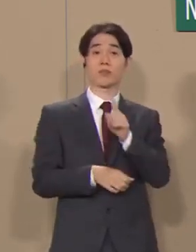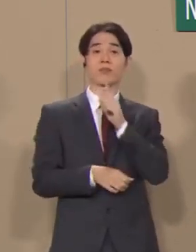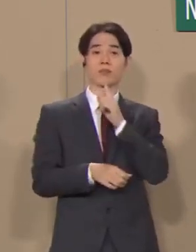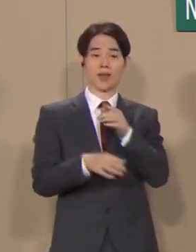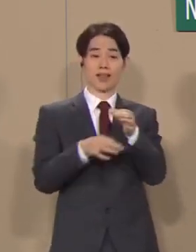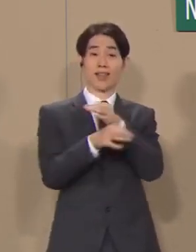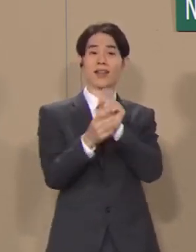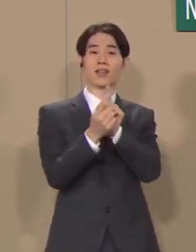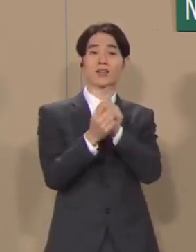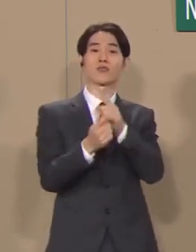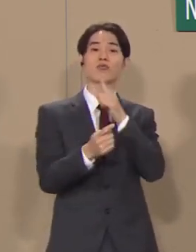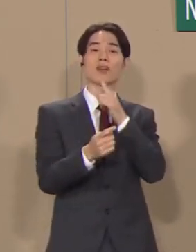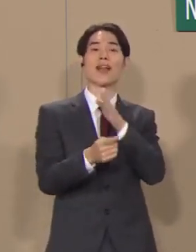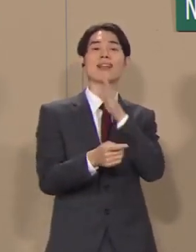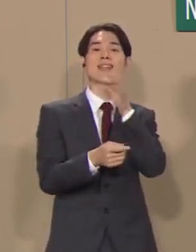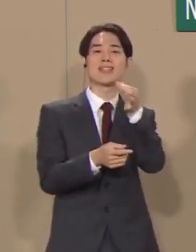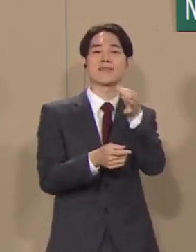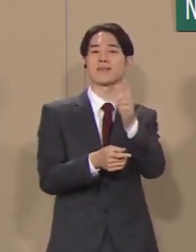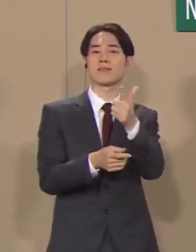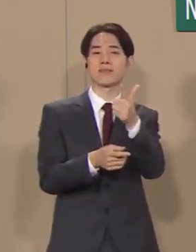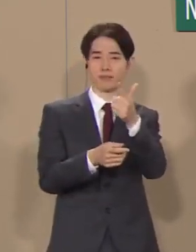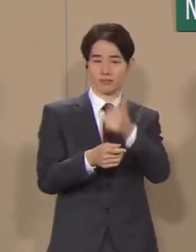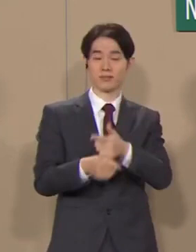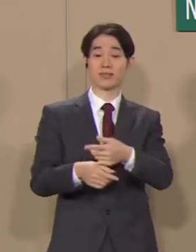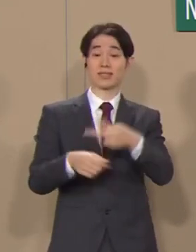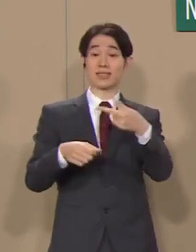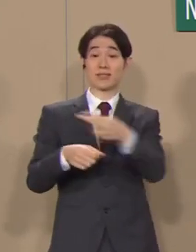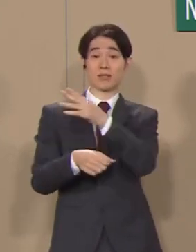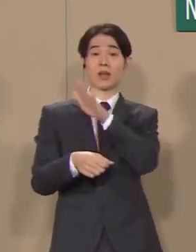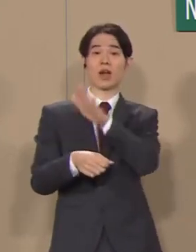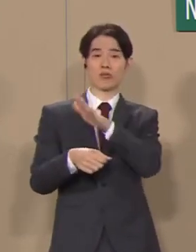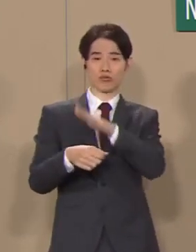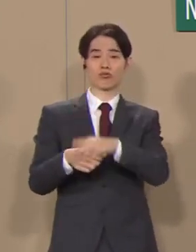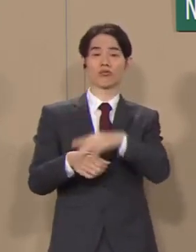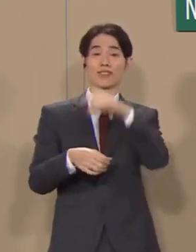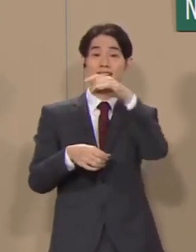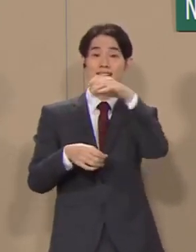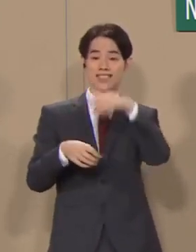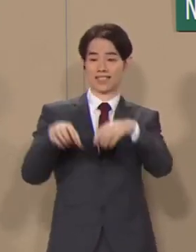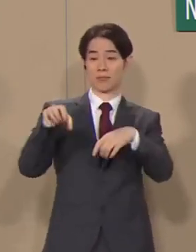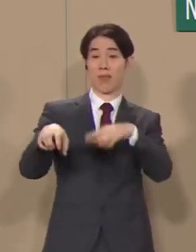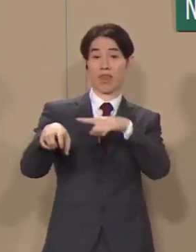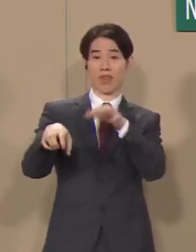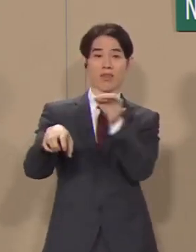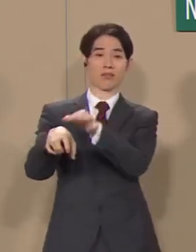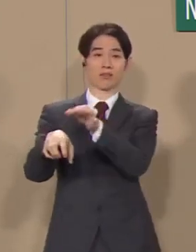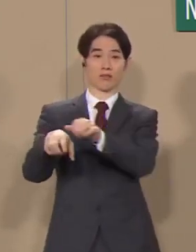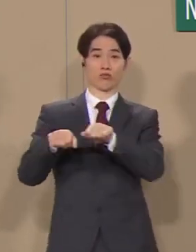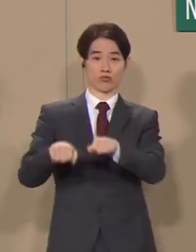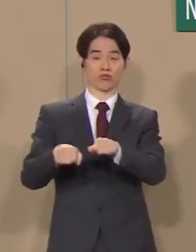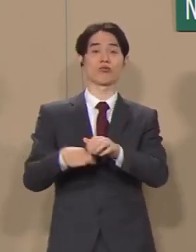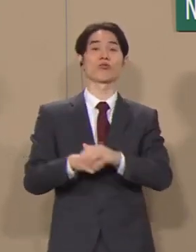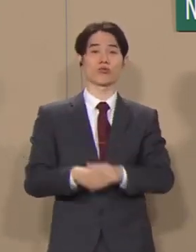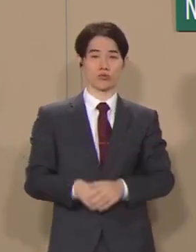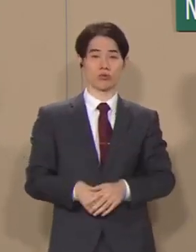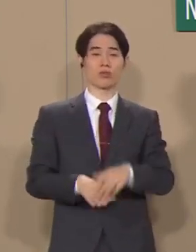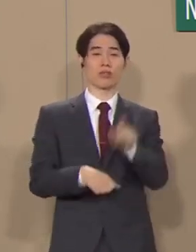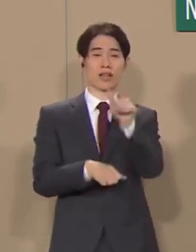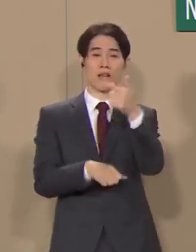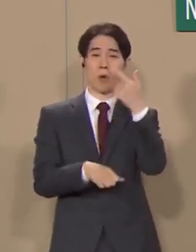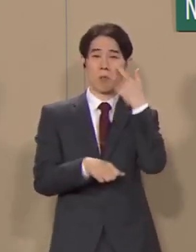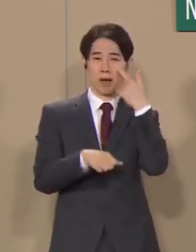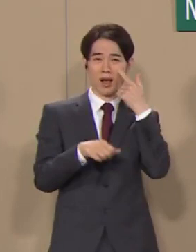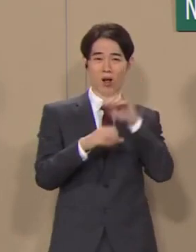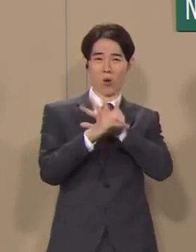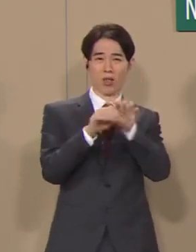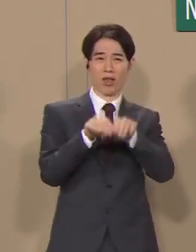対策なので現金ではなく使用期限付きの電子マネーを使いますさらに第六波に備え医療従事者や